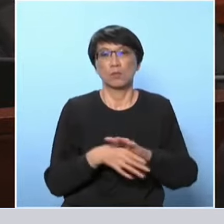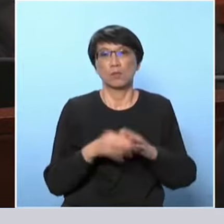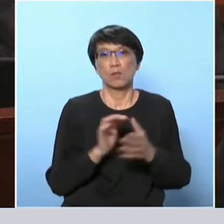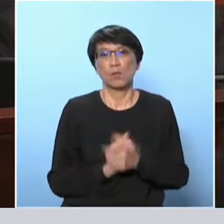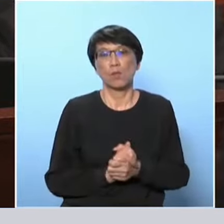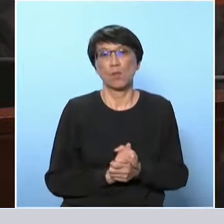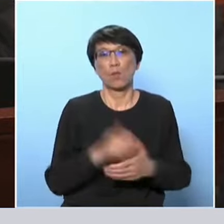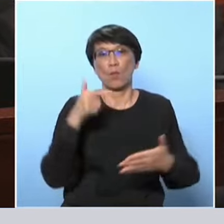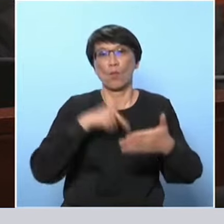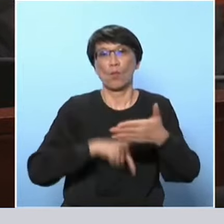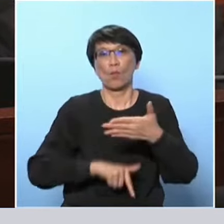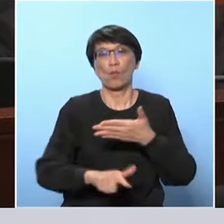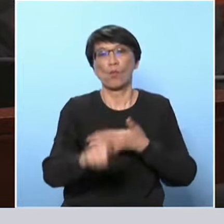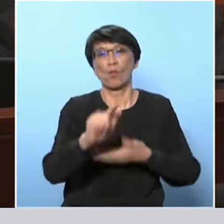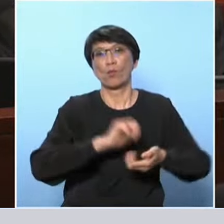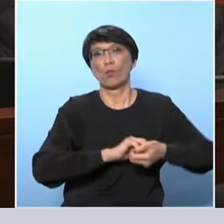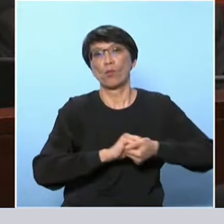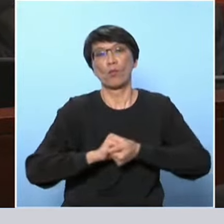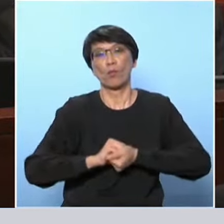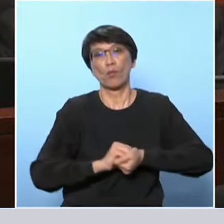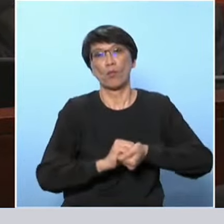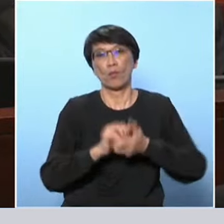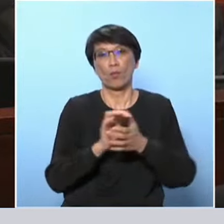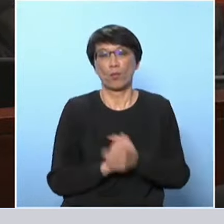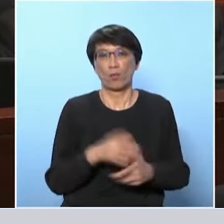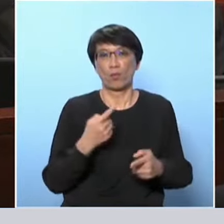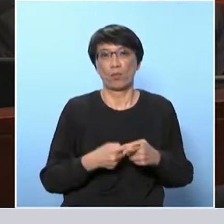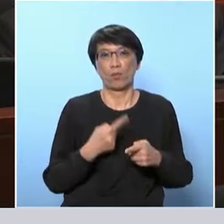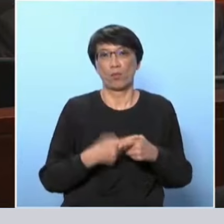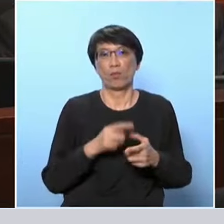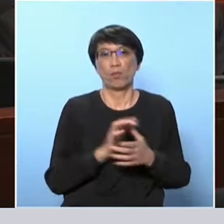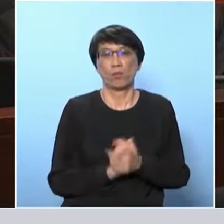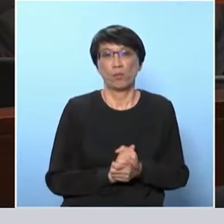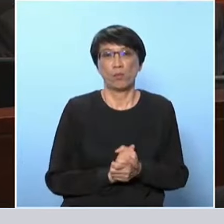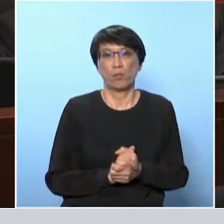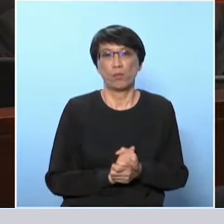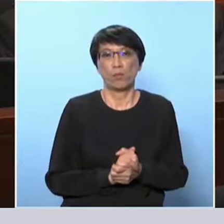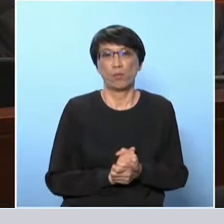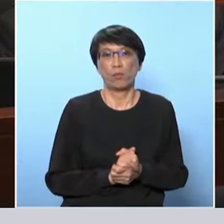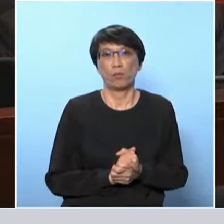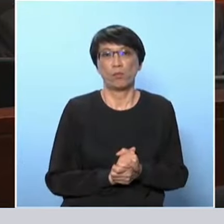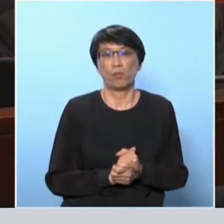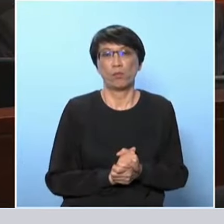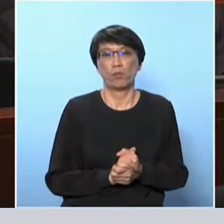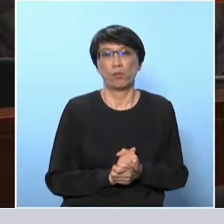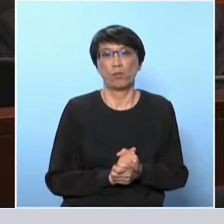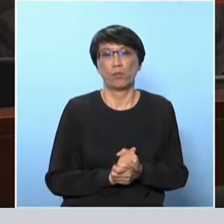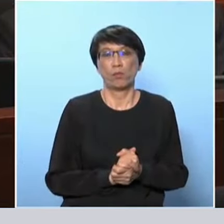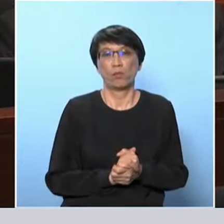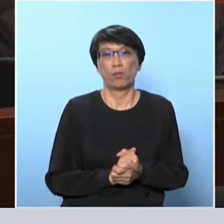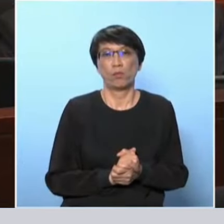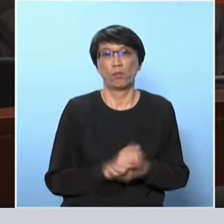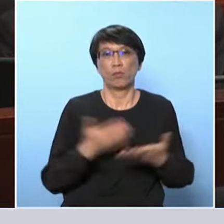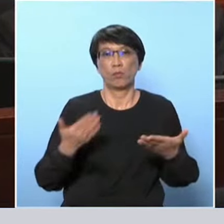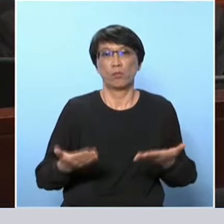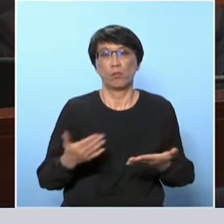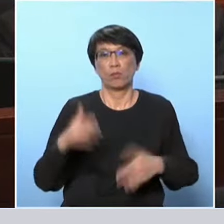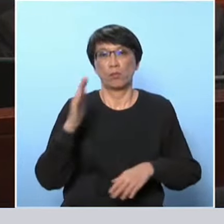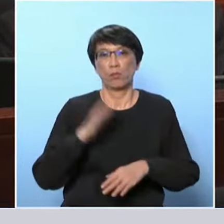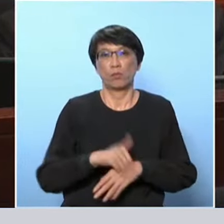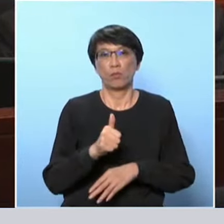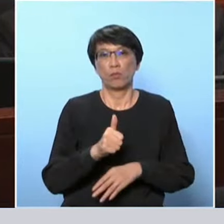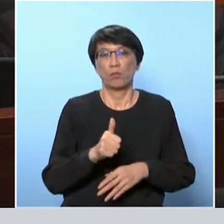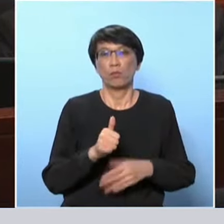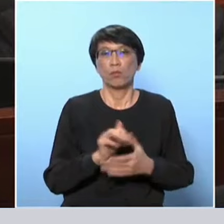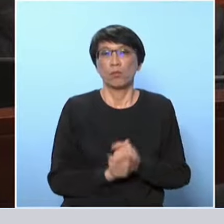面有更深入嘅協作嘅。咁我其實咧，呢個亦都係正正係我哋嘅優勢所